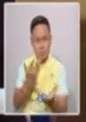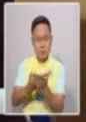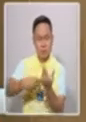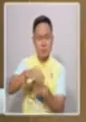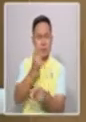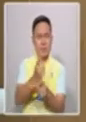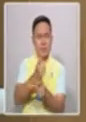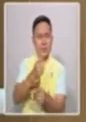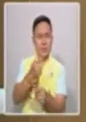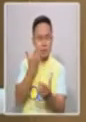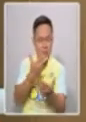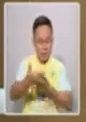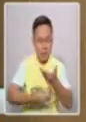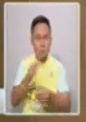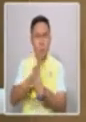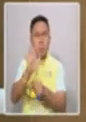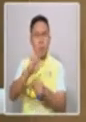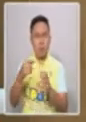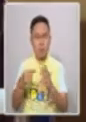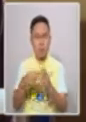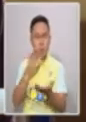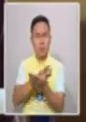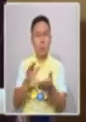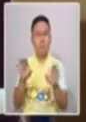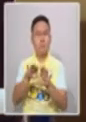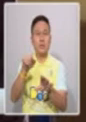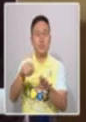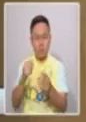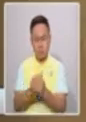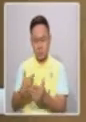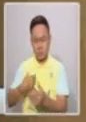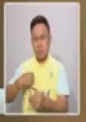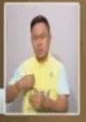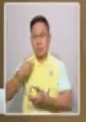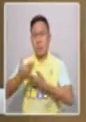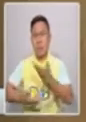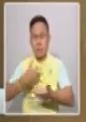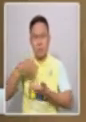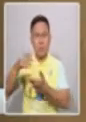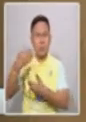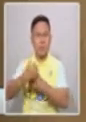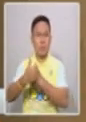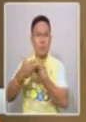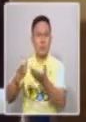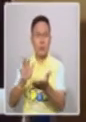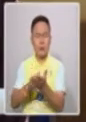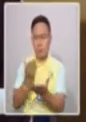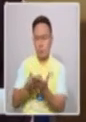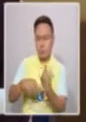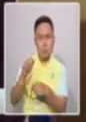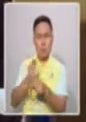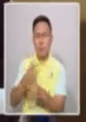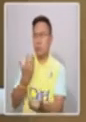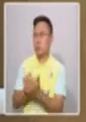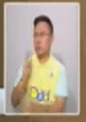จจะหมุนไม่ทัน ค่ะหมุนไม่ทันช่วงปิดเทอมเอาไม่ทันรายได้มีแต่ขายเสื้อถนนคนเดินกับส่งขนมแต่มันไม่ทัน กู้มาเท่าไหร่ฮะคุณป้าต